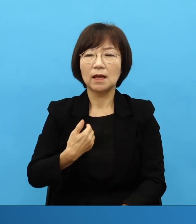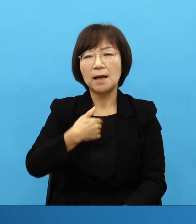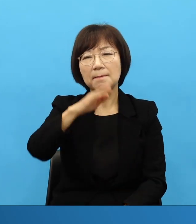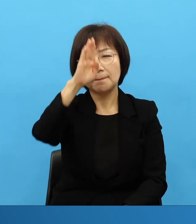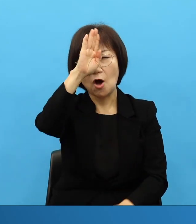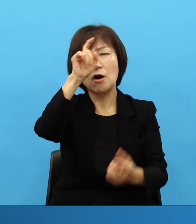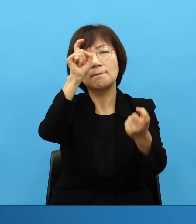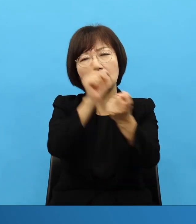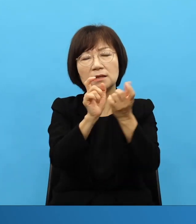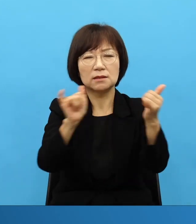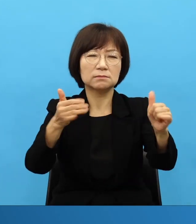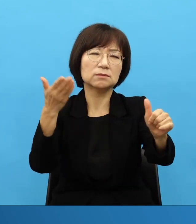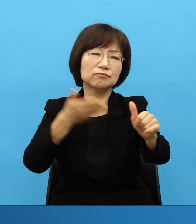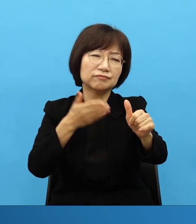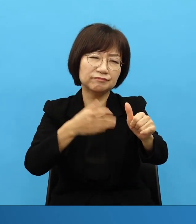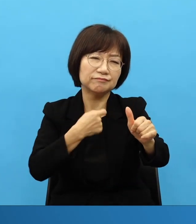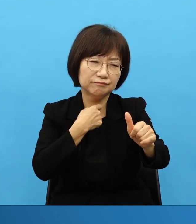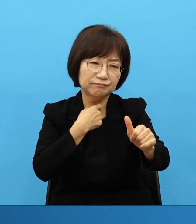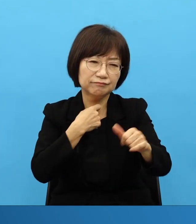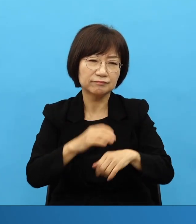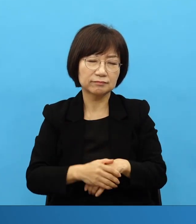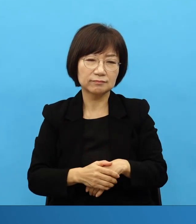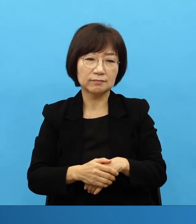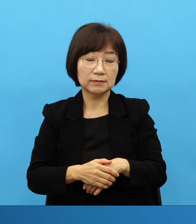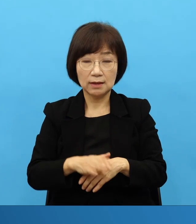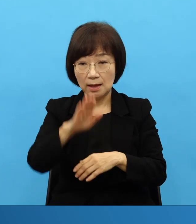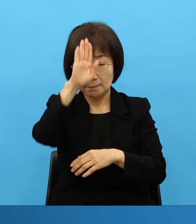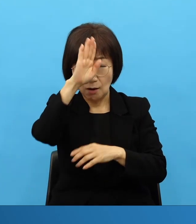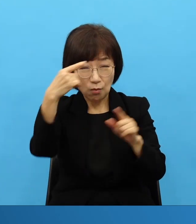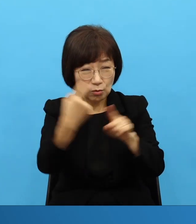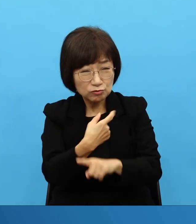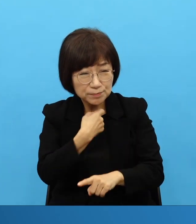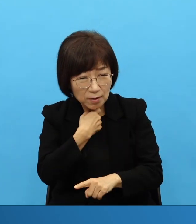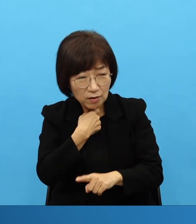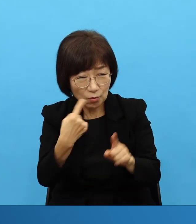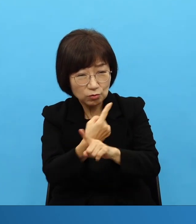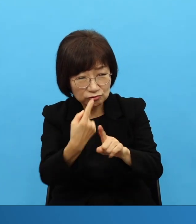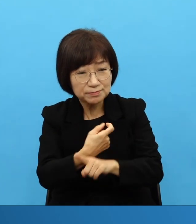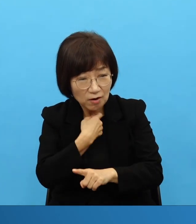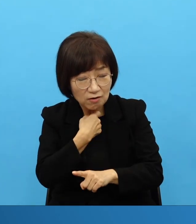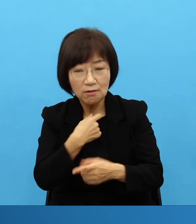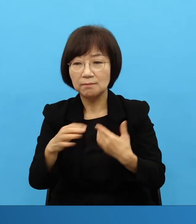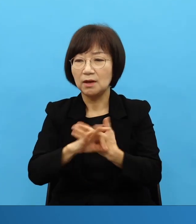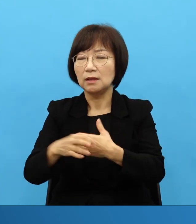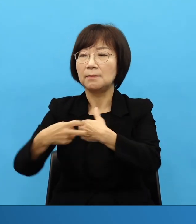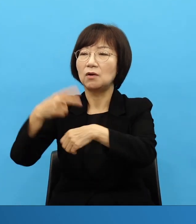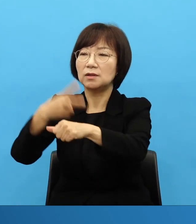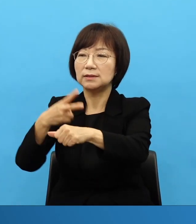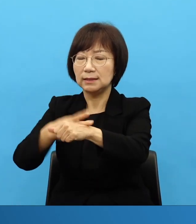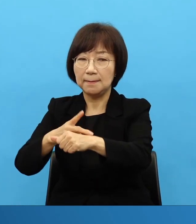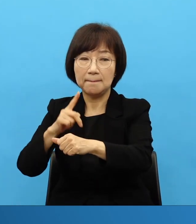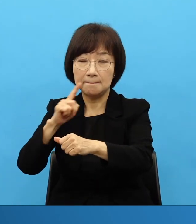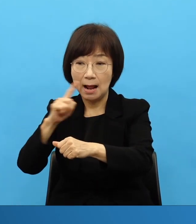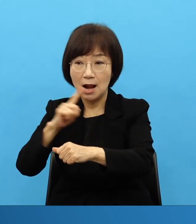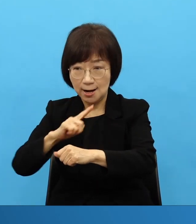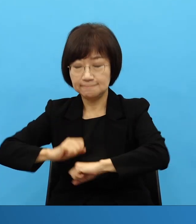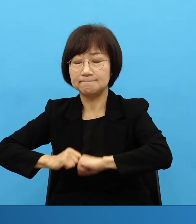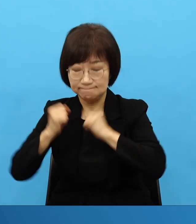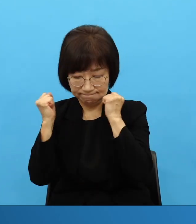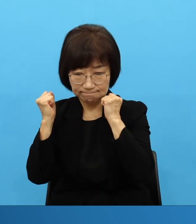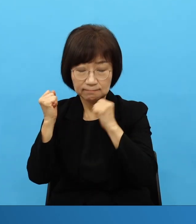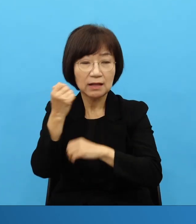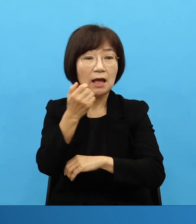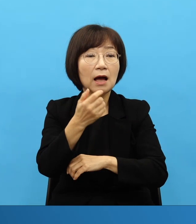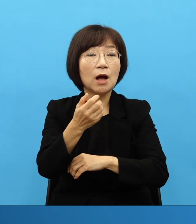body. 싶습니다. So to people that are sick, I 고치는 것은 want to say, 의사의 말을 들어라. listen to the works of the doctor. 그러나 기도로 근원을 치유해라. But